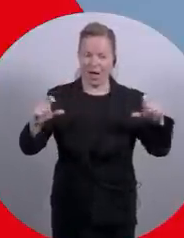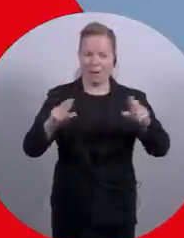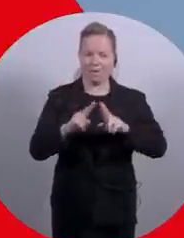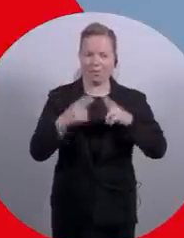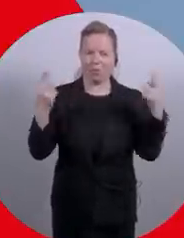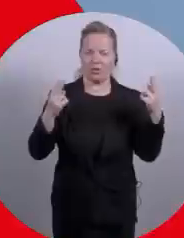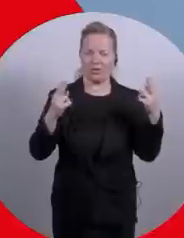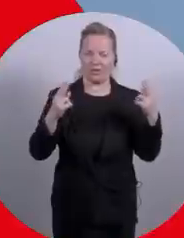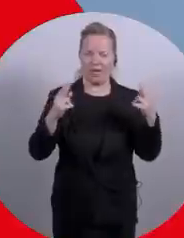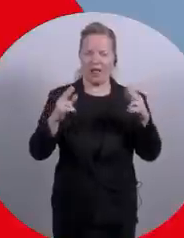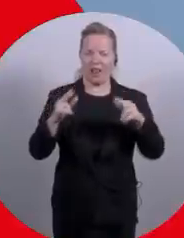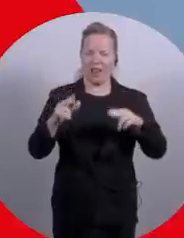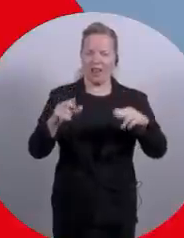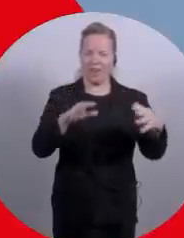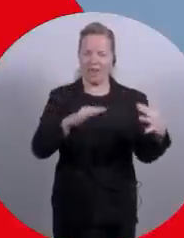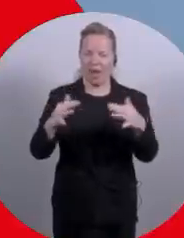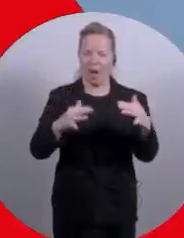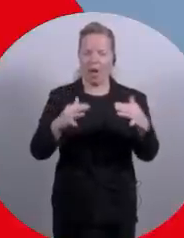Europapokalsieger